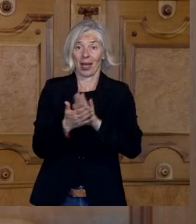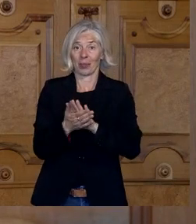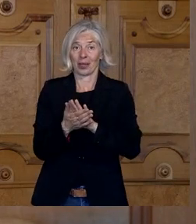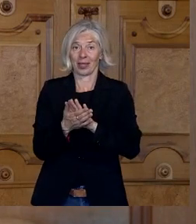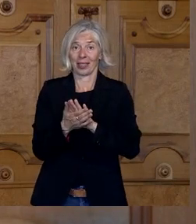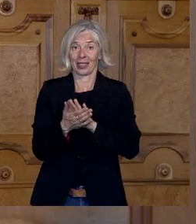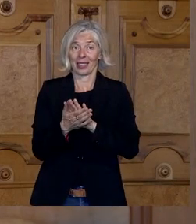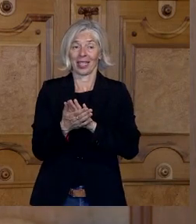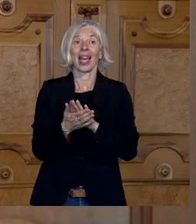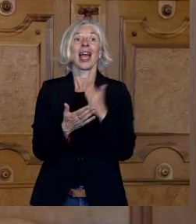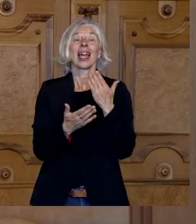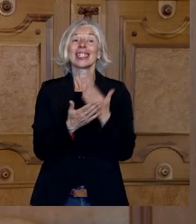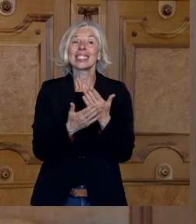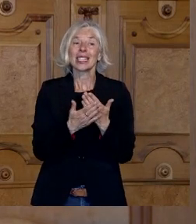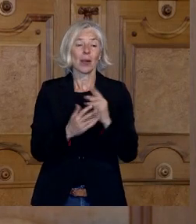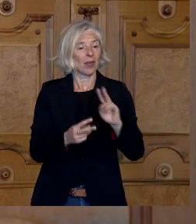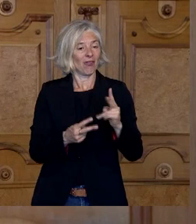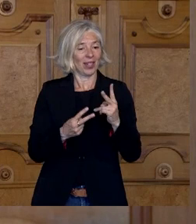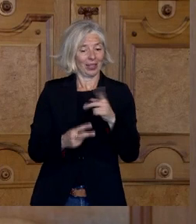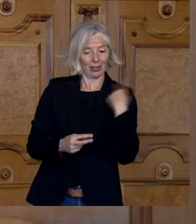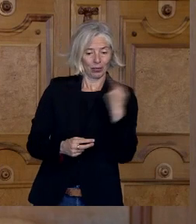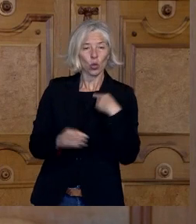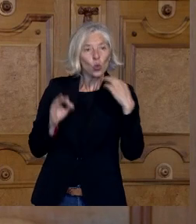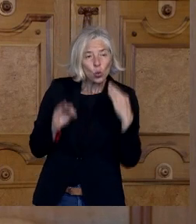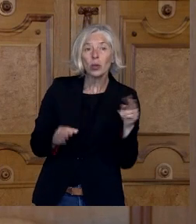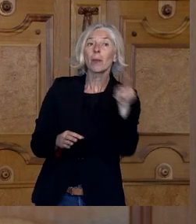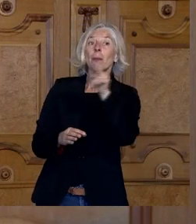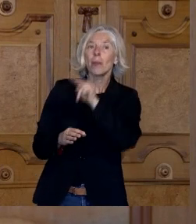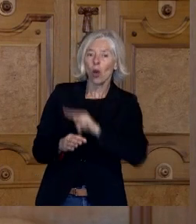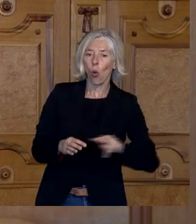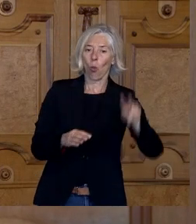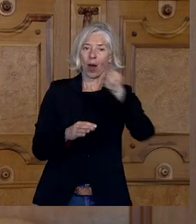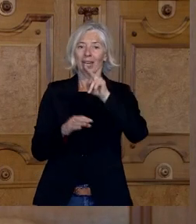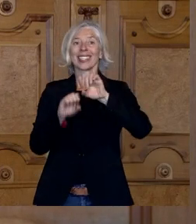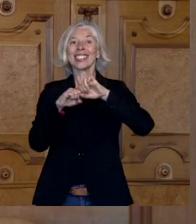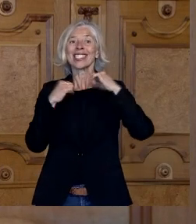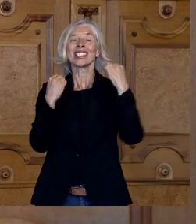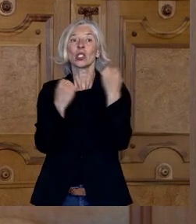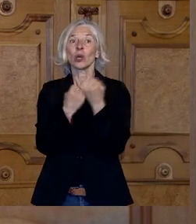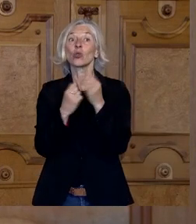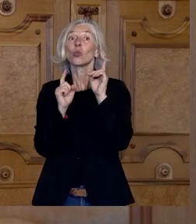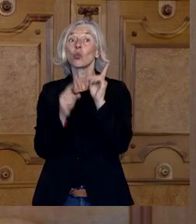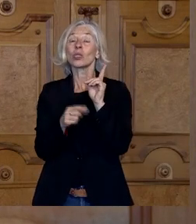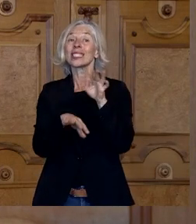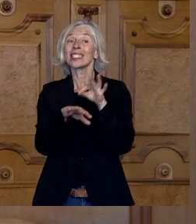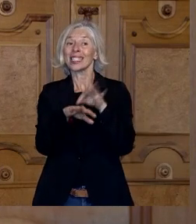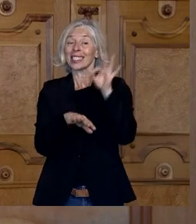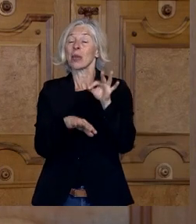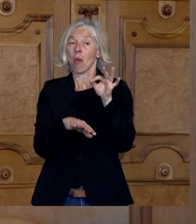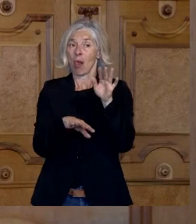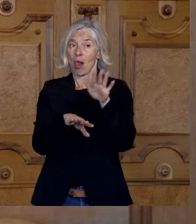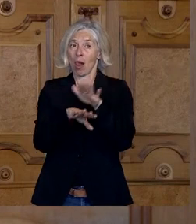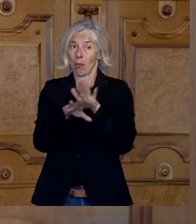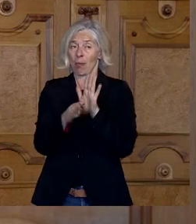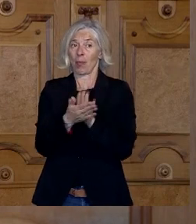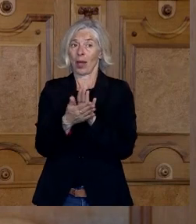dass wir hier gut beobachten und gut sensibel mit der Situation umgehen können. Es ist wichtig, dass